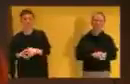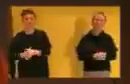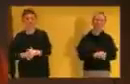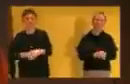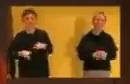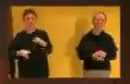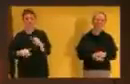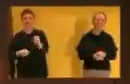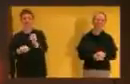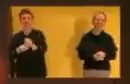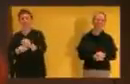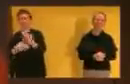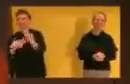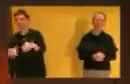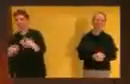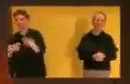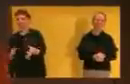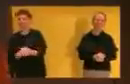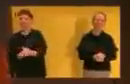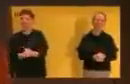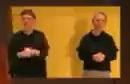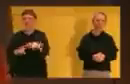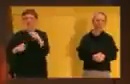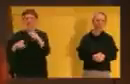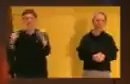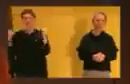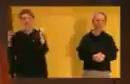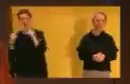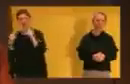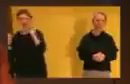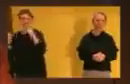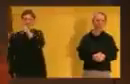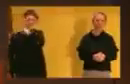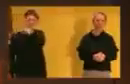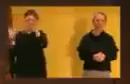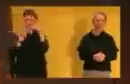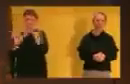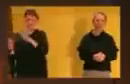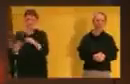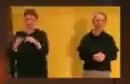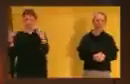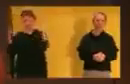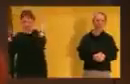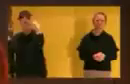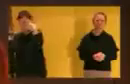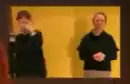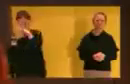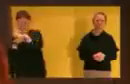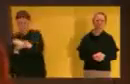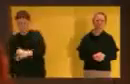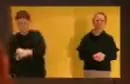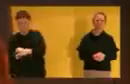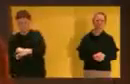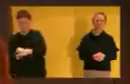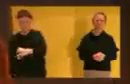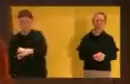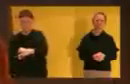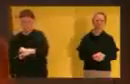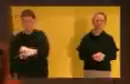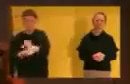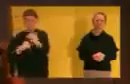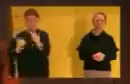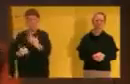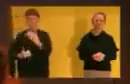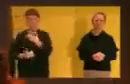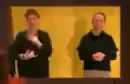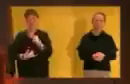stellt? Dort sind Haltestellen. Im Herbst und Winter ist es dunkel. Ich möchte nicht wieder damit anfangen, meine jetzt sehr selbstständigen